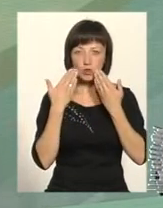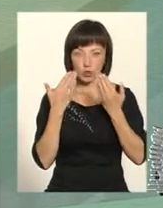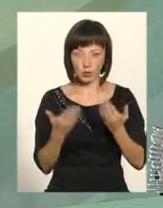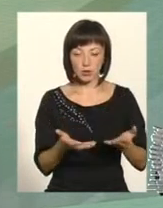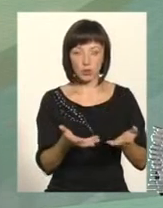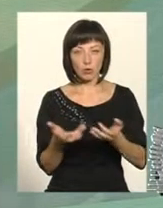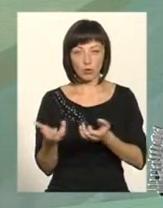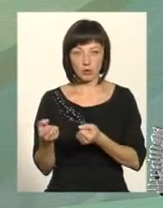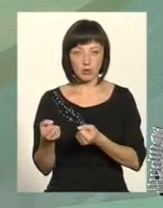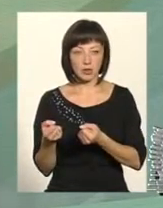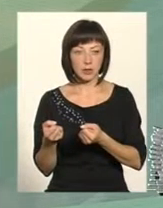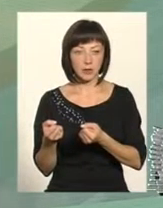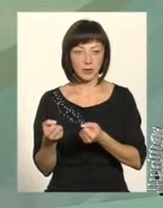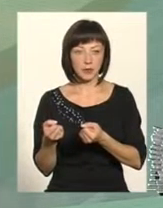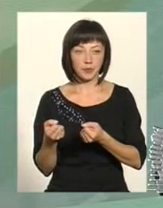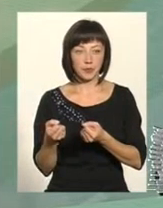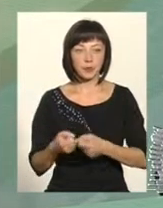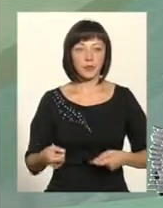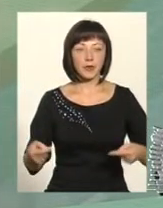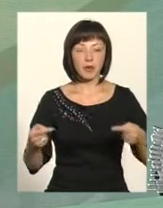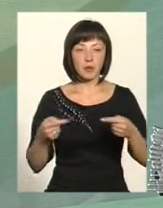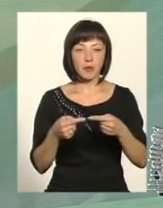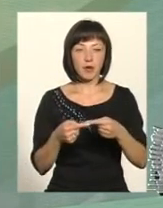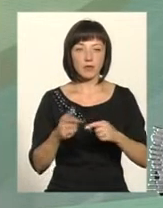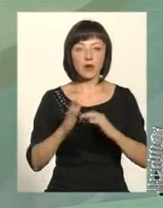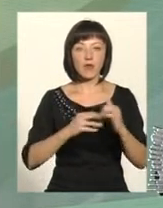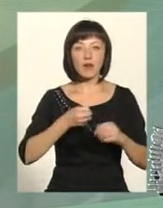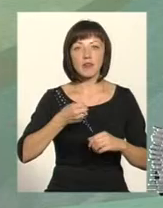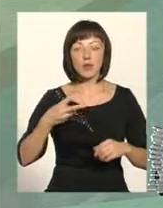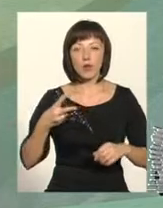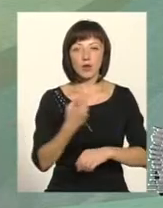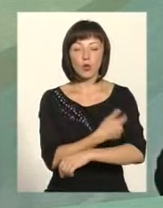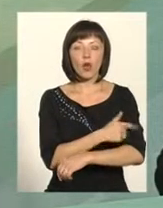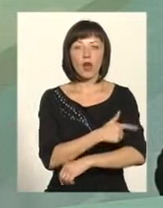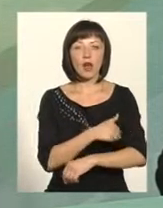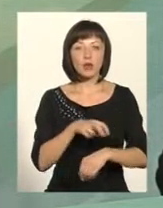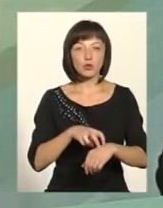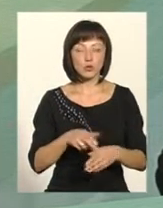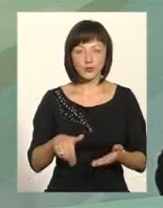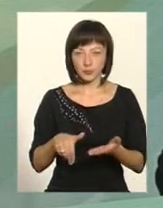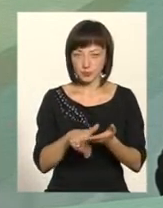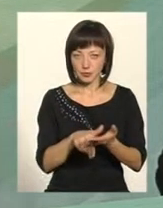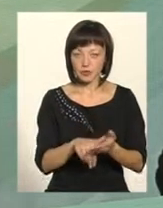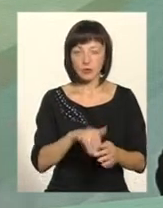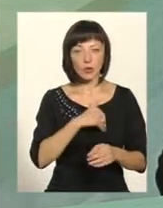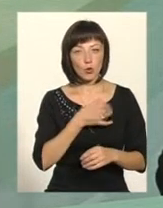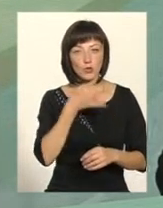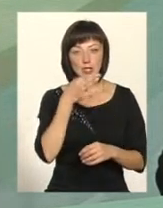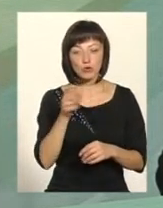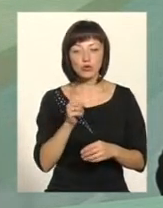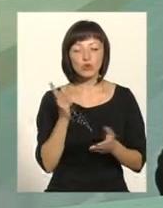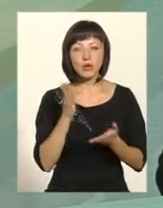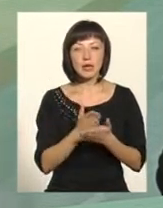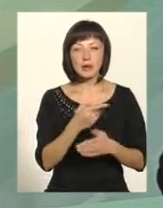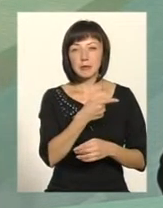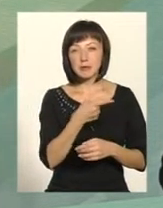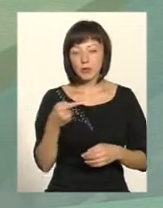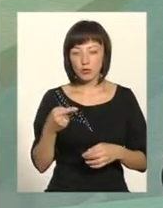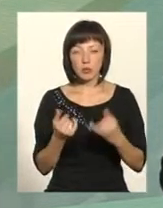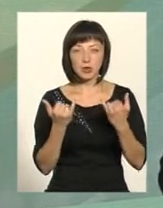отримати певну кваліфіковану лікарську допомогу. Але я хочу сказати, що є мінусом те, що